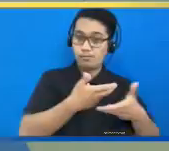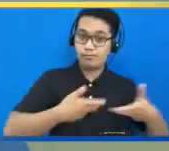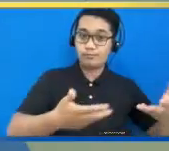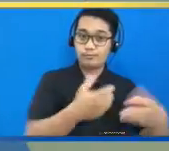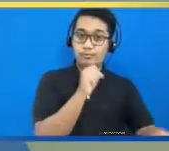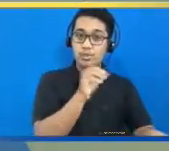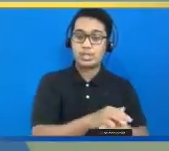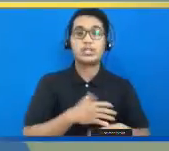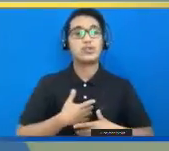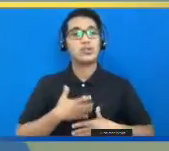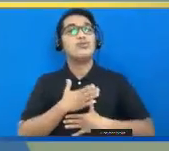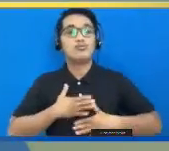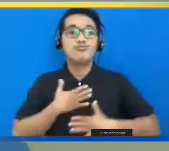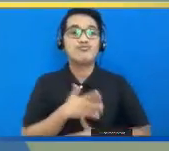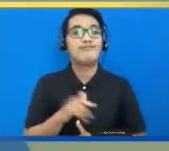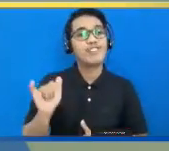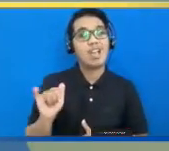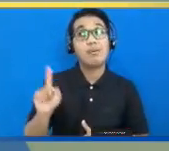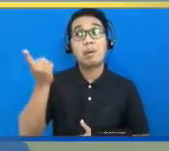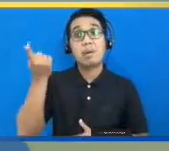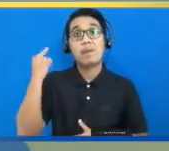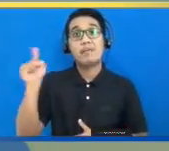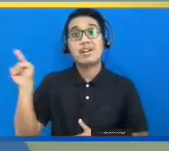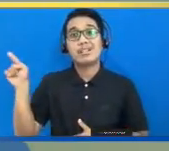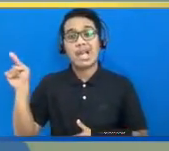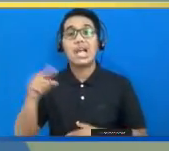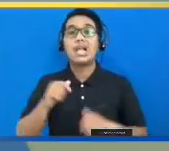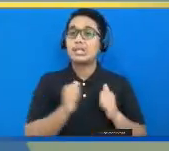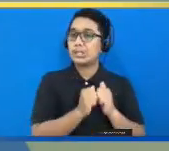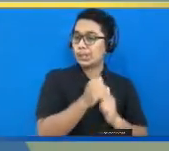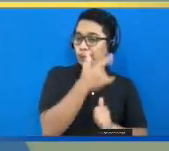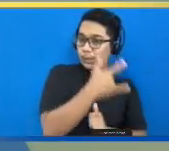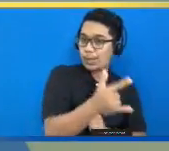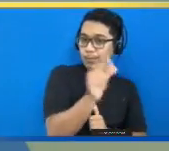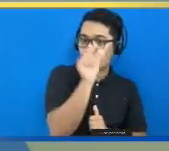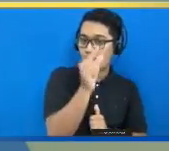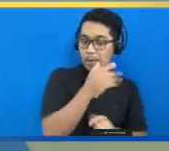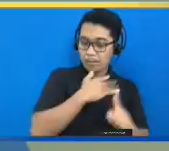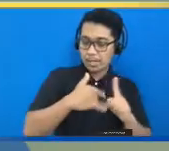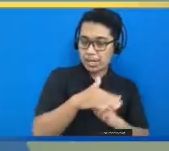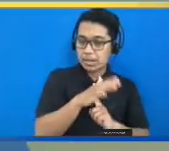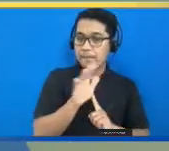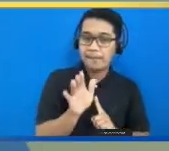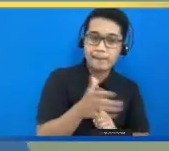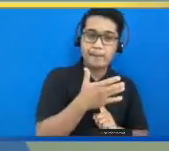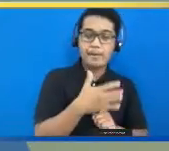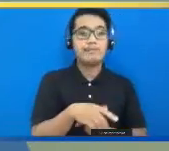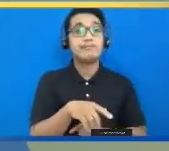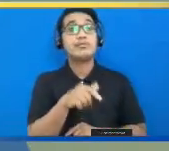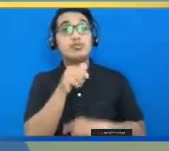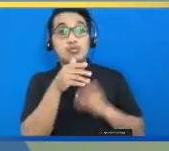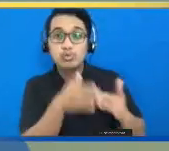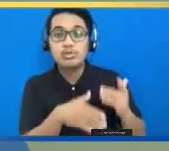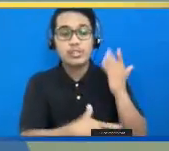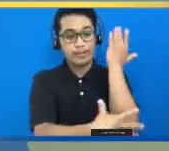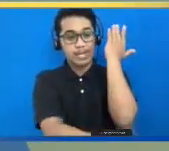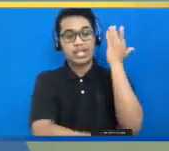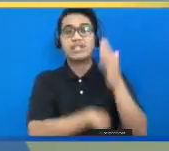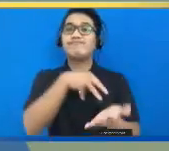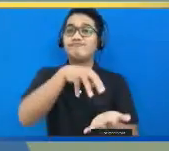ini sangat kuat pemerintah tetap berkomitmen untuk melindungi masyarakat Indonesia yang miskin dan rentan